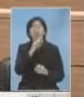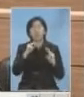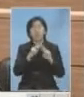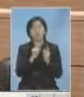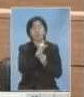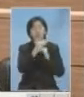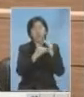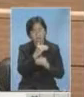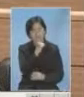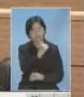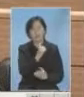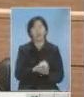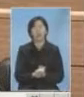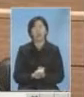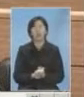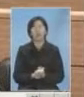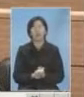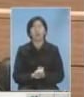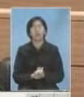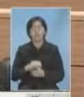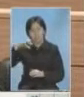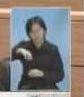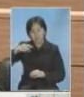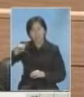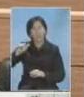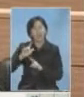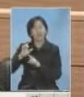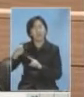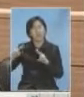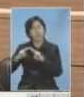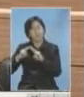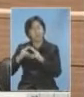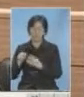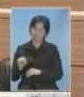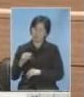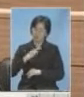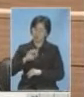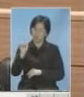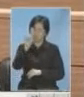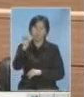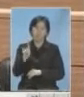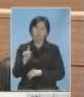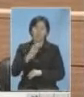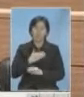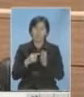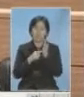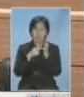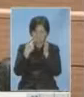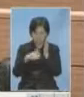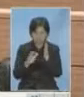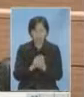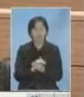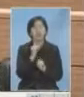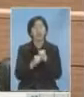านี้ก็จะดีเข้าไปอีกครับแต่ว่าการที่มาอยู่ในสำนักปลัดเนี่ยเท่าที่ผมทราบคือ2ปีติดและเป็นข้อที่ผมได้เสนอไว้แล้ว